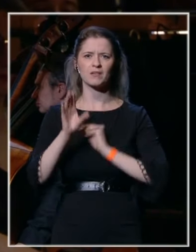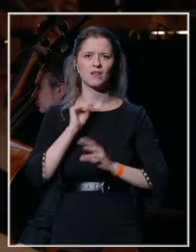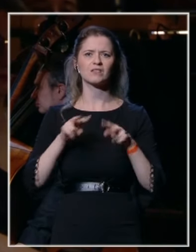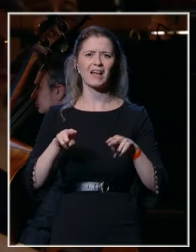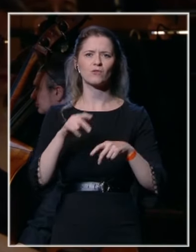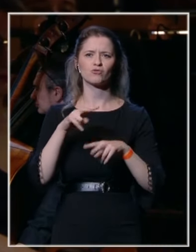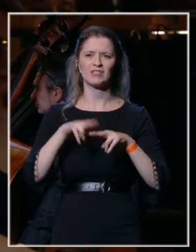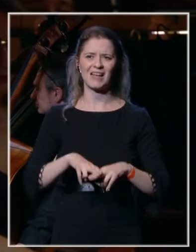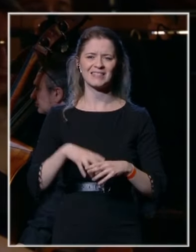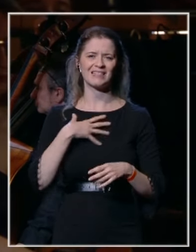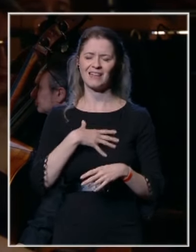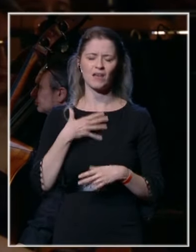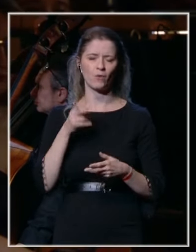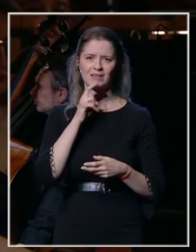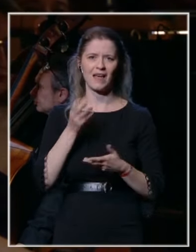terrorját.